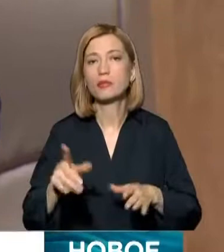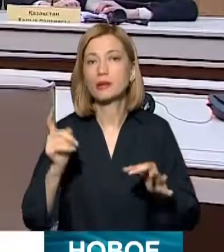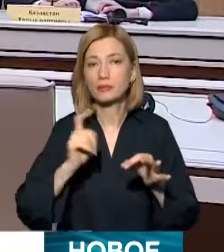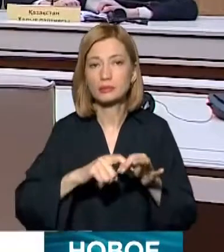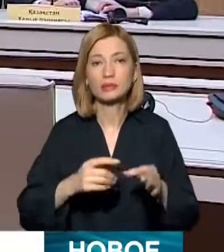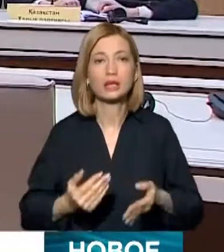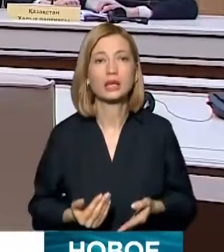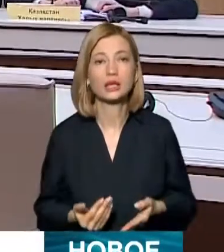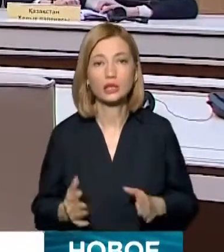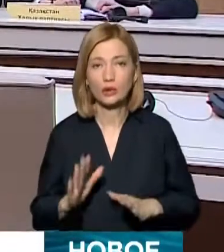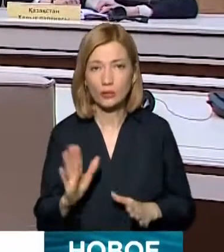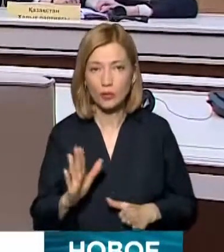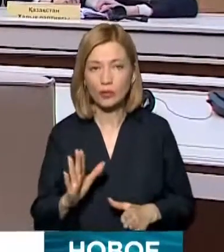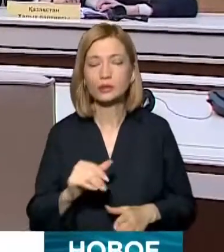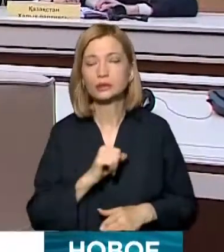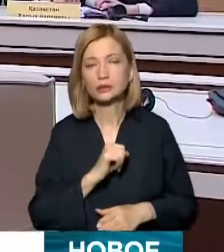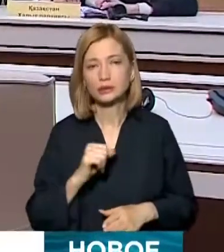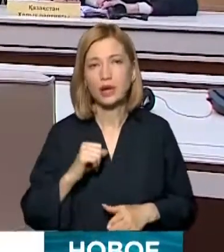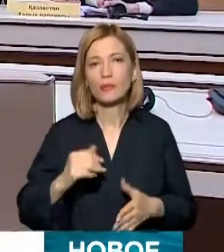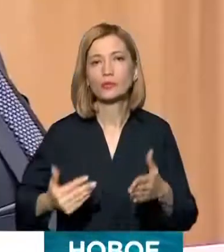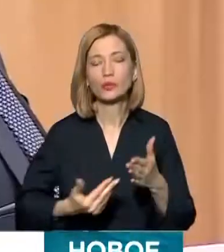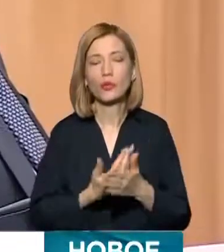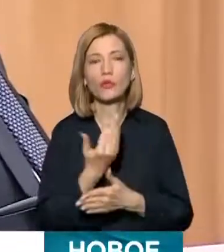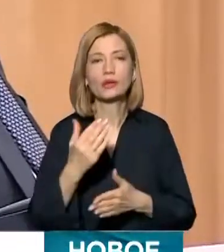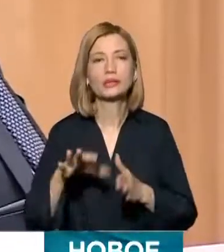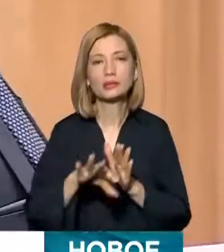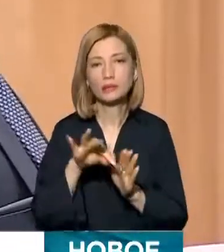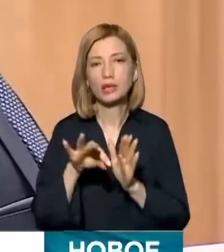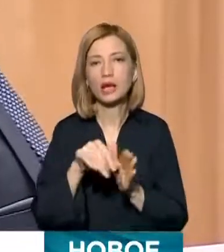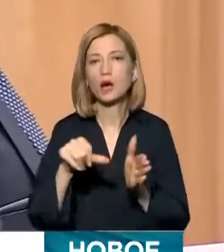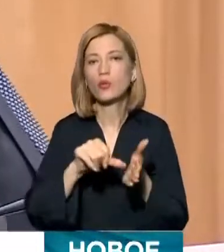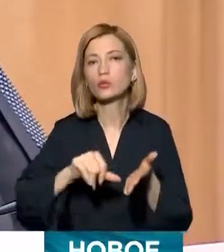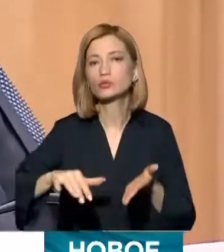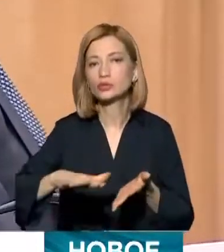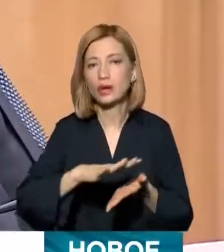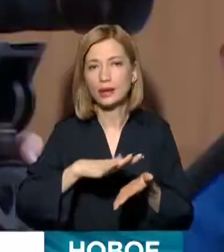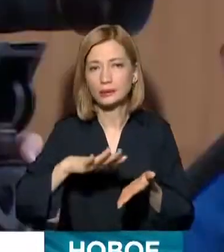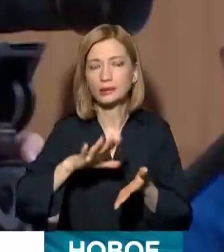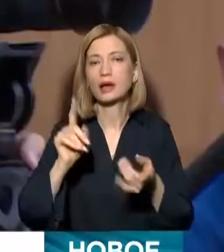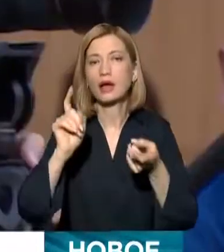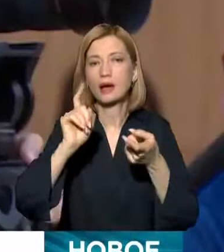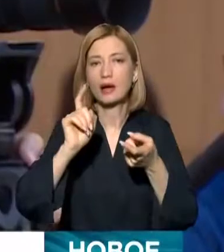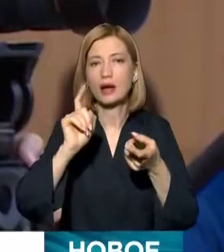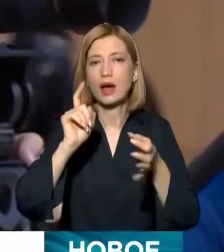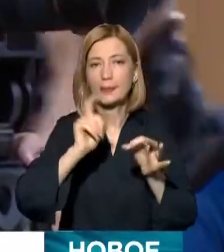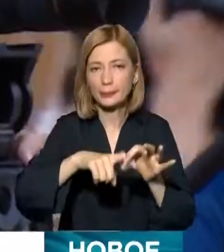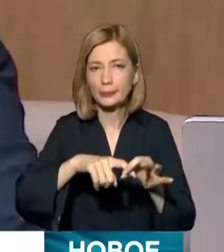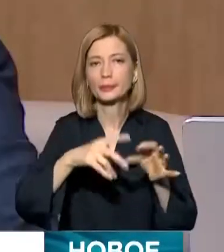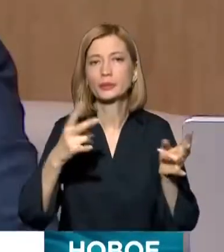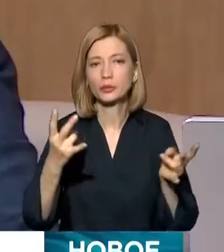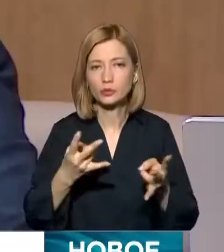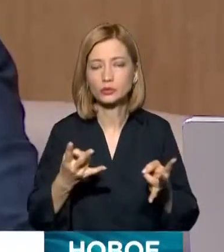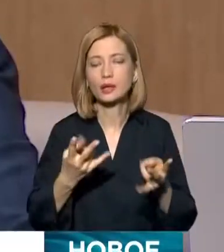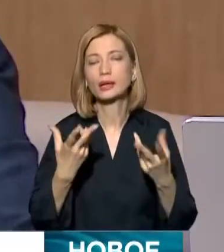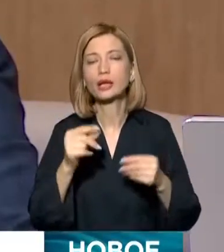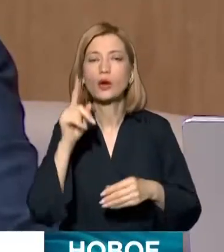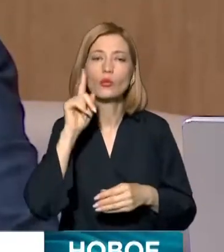и самостоятельно прикрепиться к новому избирательному участку. Выбрать тот, где голосовать будет удобно.